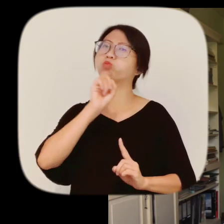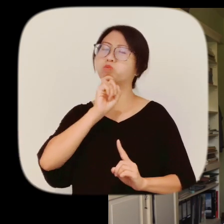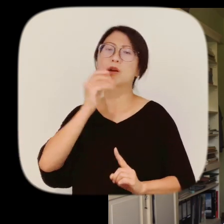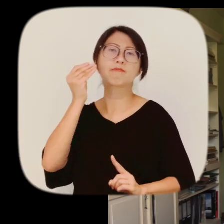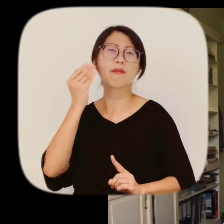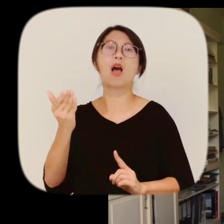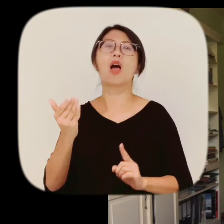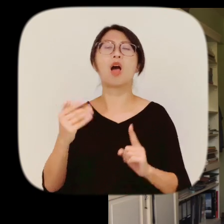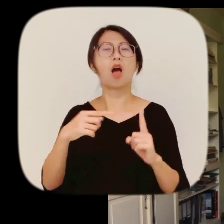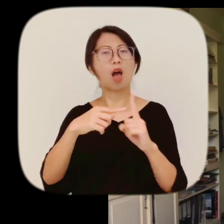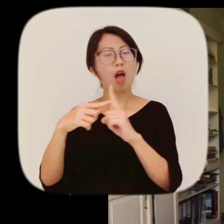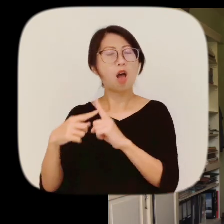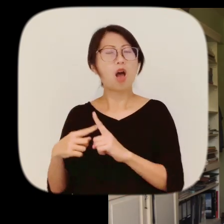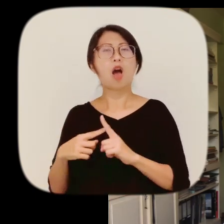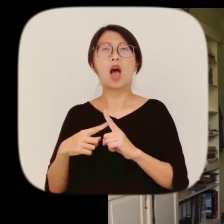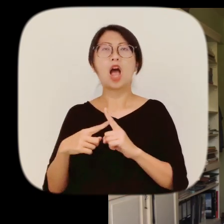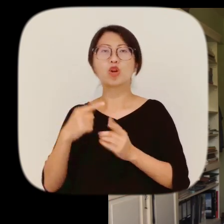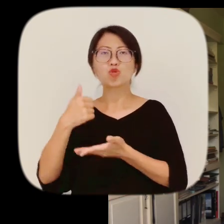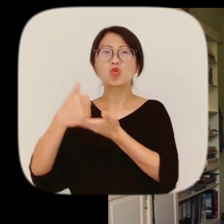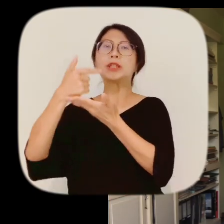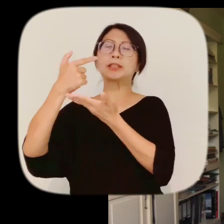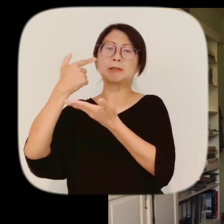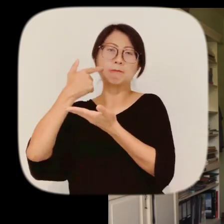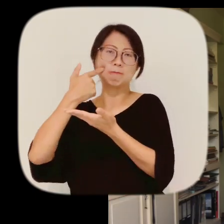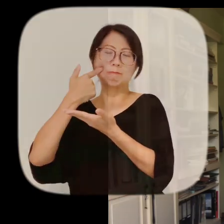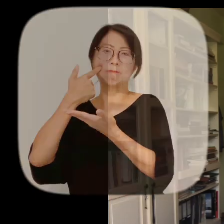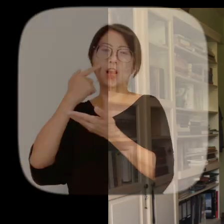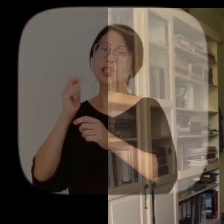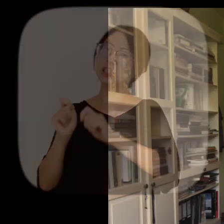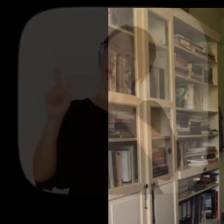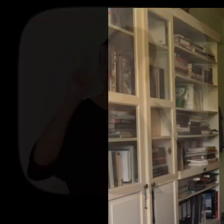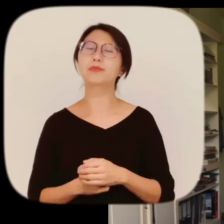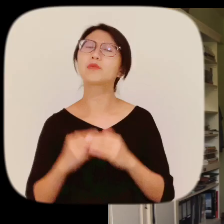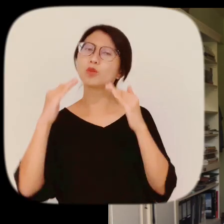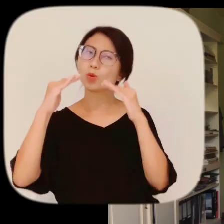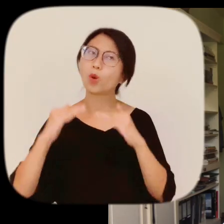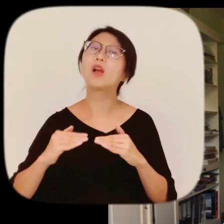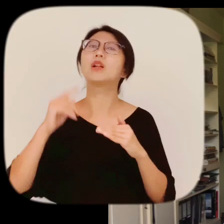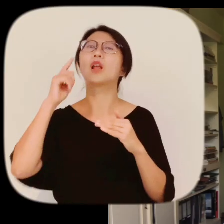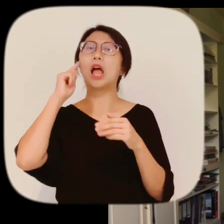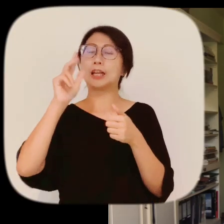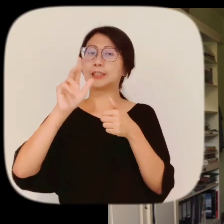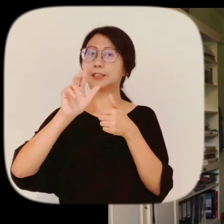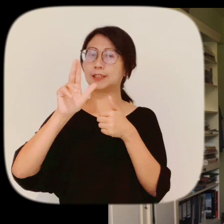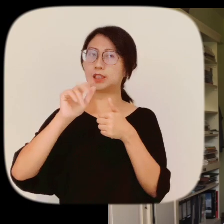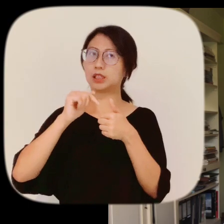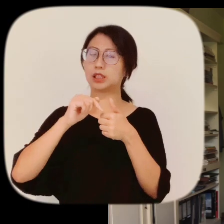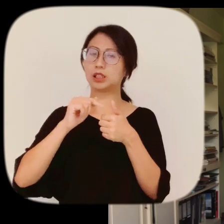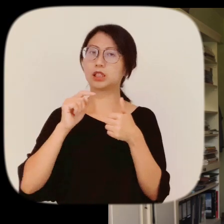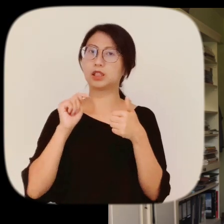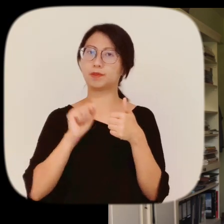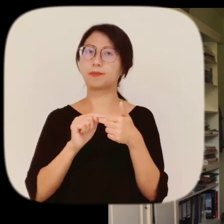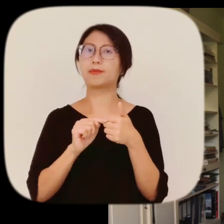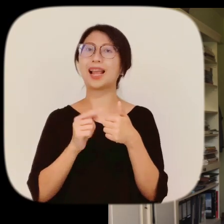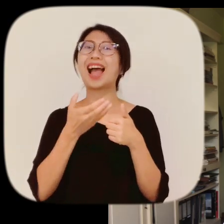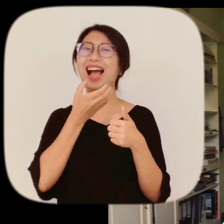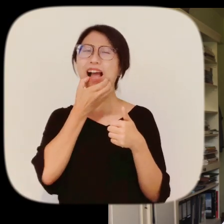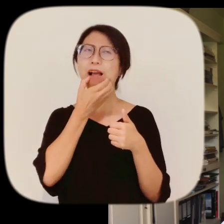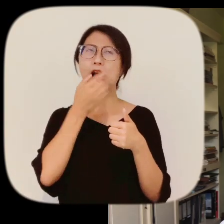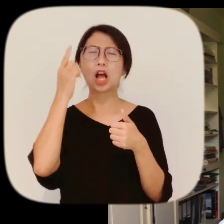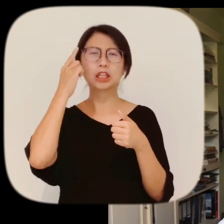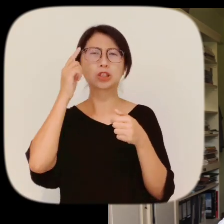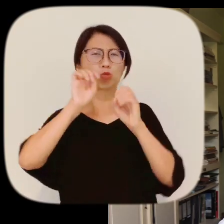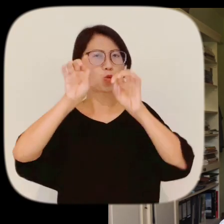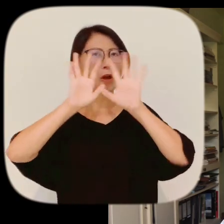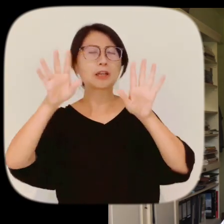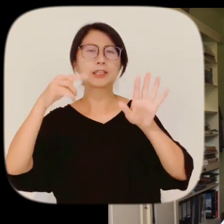能够是活出人的尊严那所以他强调呢是要争取自由的集会的自由啊言论的自由啊出版的